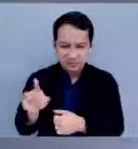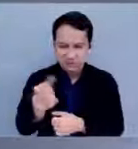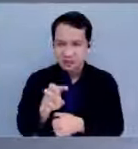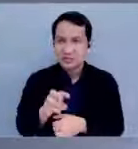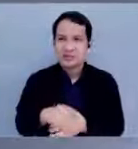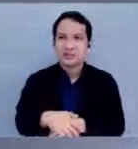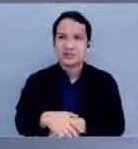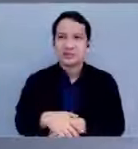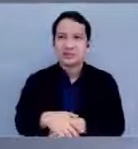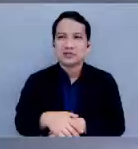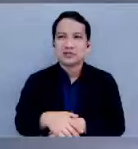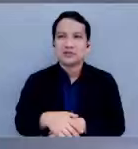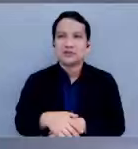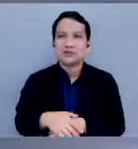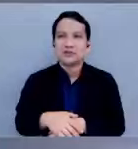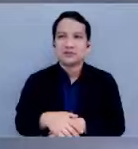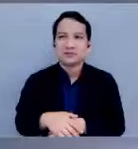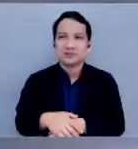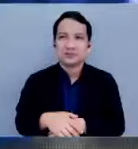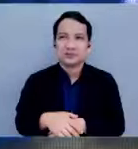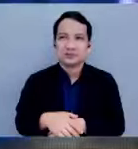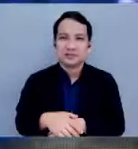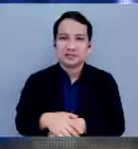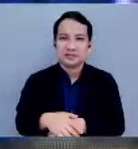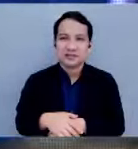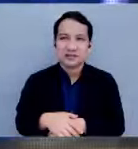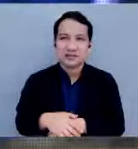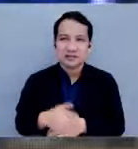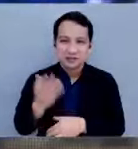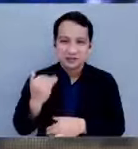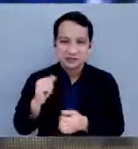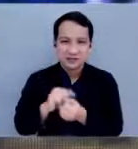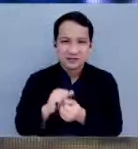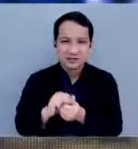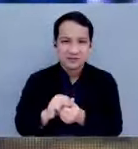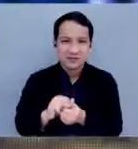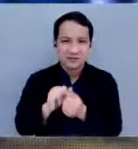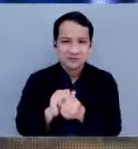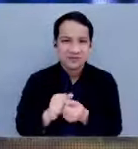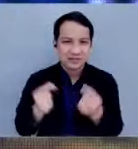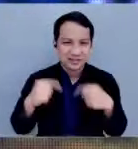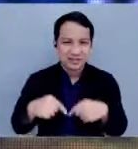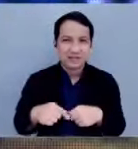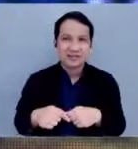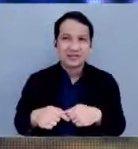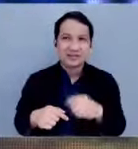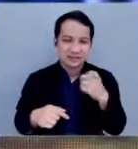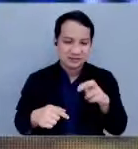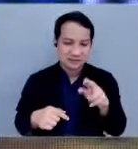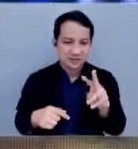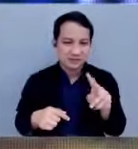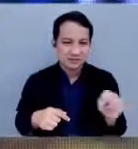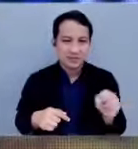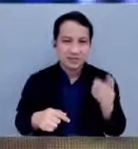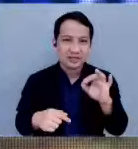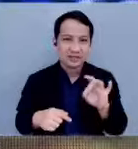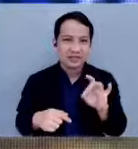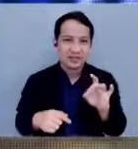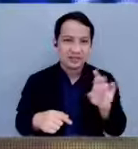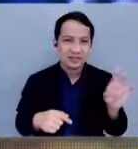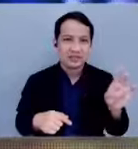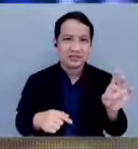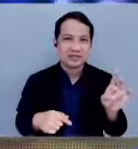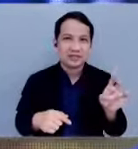1986. 86? 2 years? Wow. Nabuo yung grupo kasi may kasama kami, hindi namin siya nakasama ngayon. Pero kasama pa din namin siya si Marvin. Yes. Nakasama siya ng 87. Kaya, pero nag-start